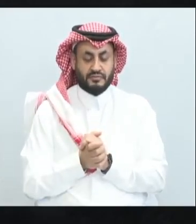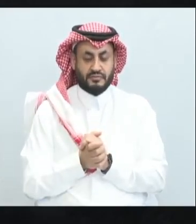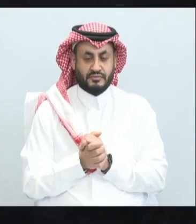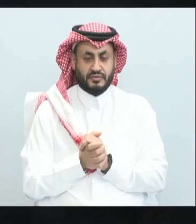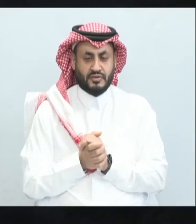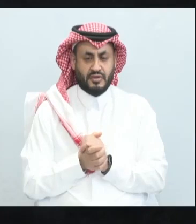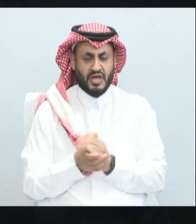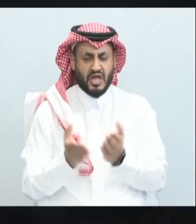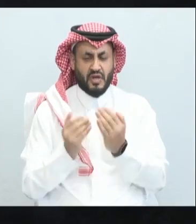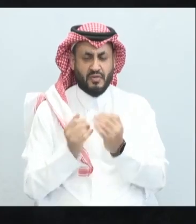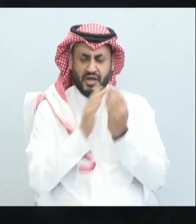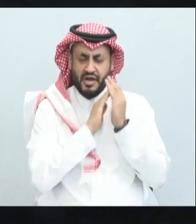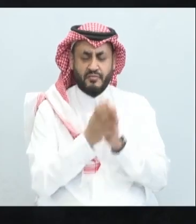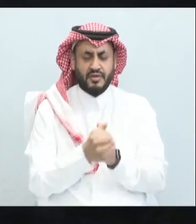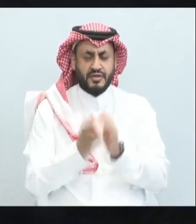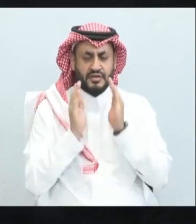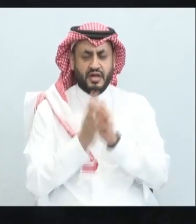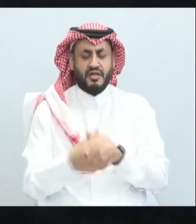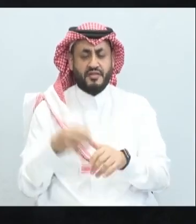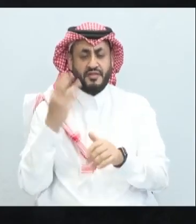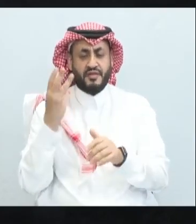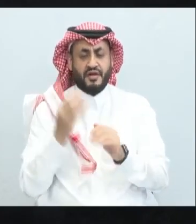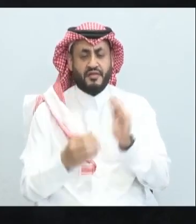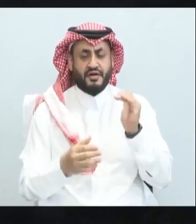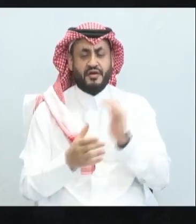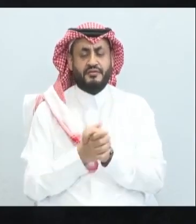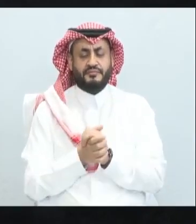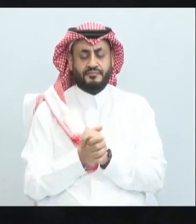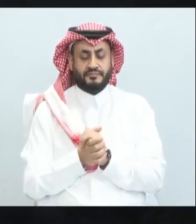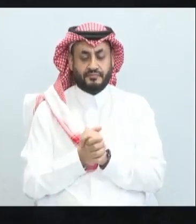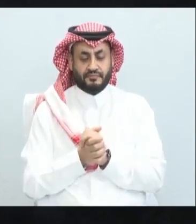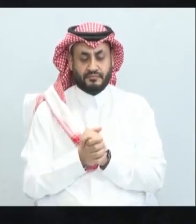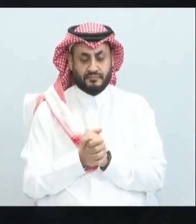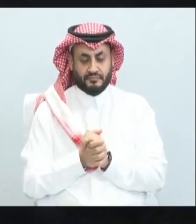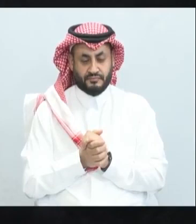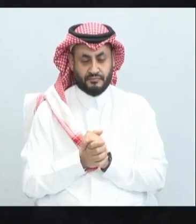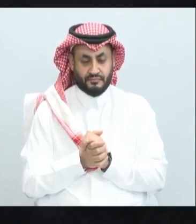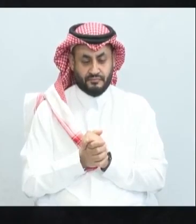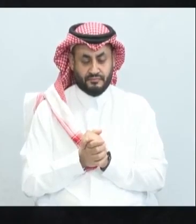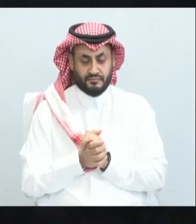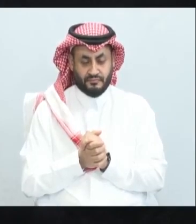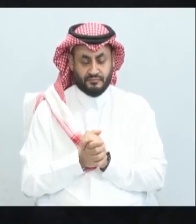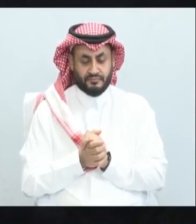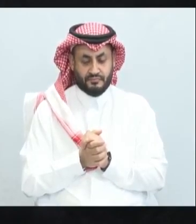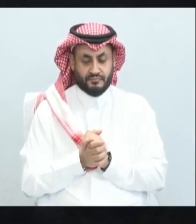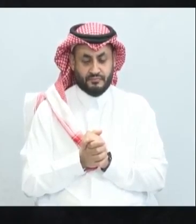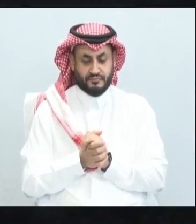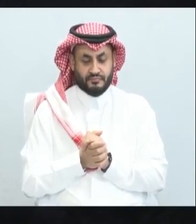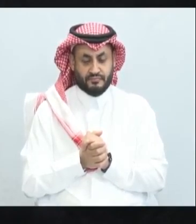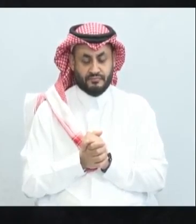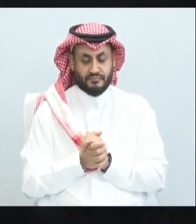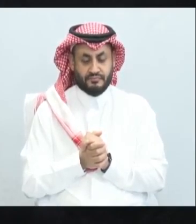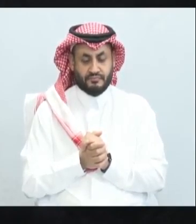فانه ياخذ بهذه الوصيه قد ينام لا يستطيع انه يستيقظ في اخر الليل فانه يوتر في اول قبل ان